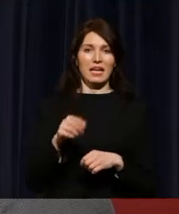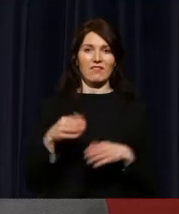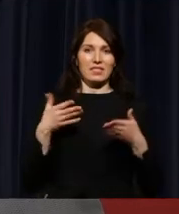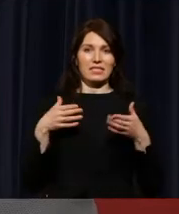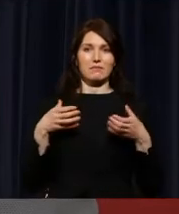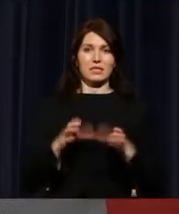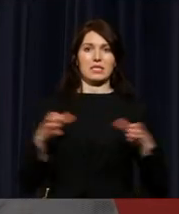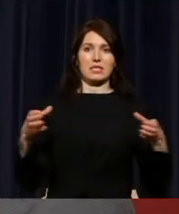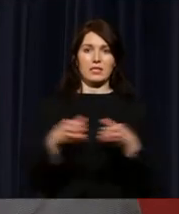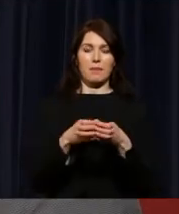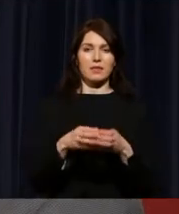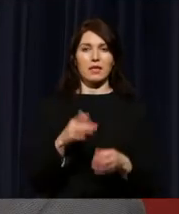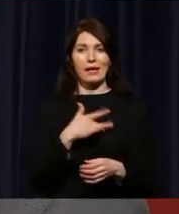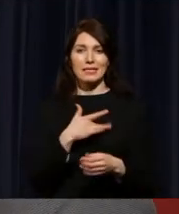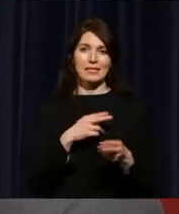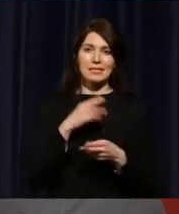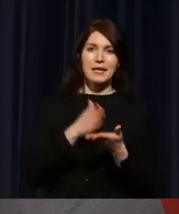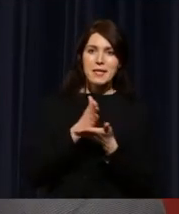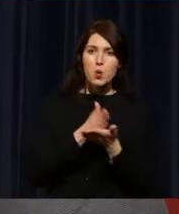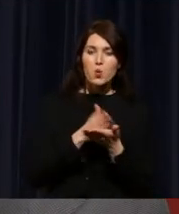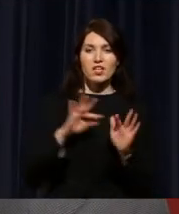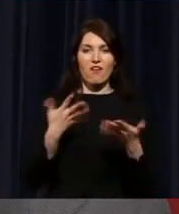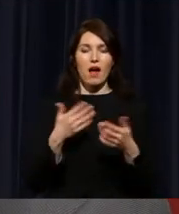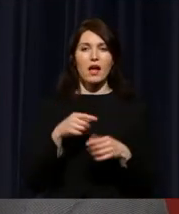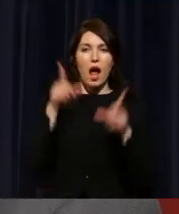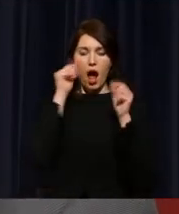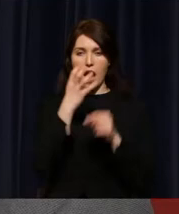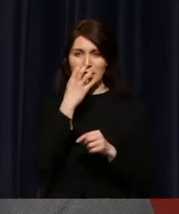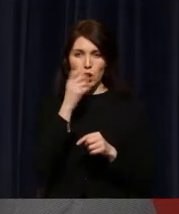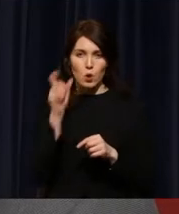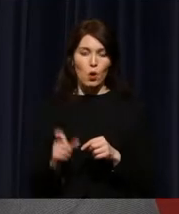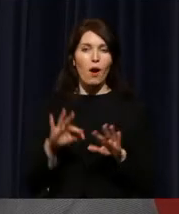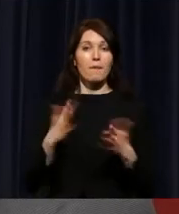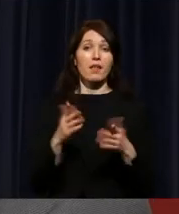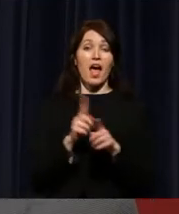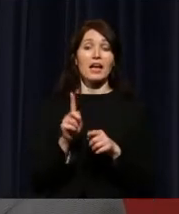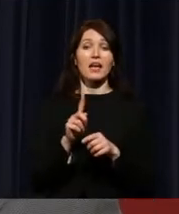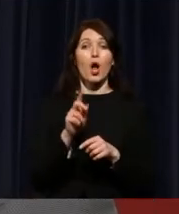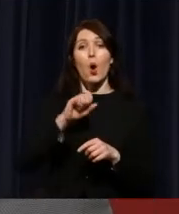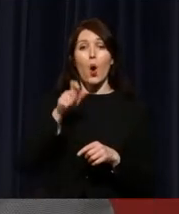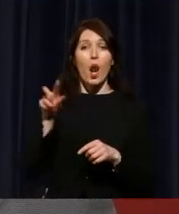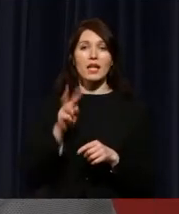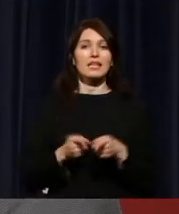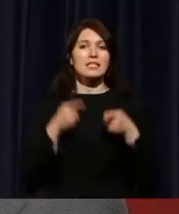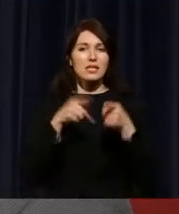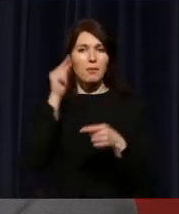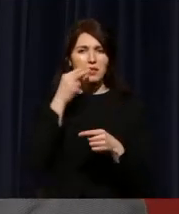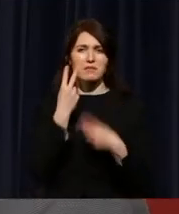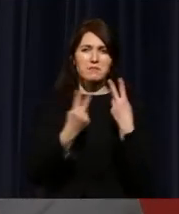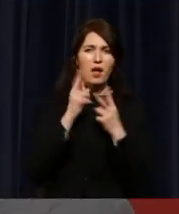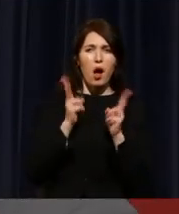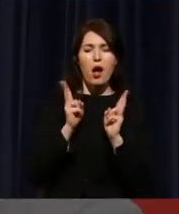anesteziologijā vai sirds ķirurģijā un tā joprojām. Ir kolēģi, kuri iestājas un tad, kā sakās, skatās, kā nu būs